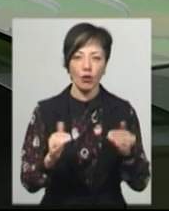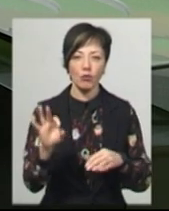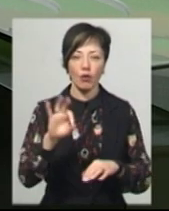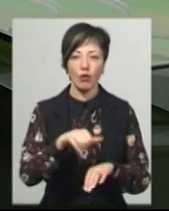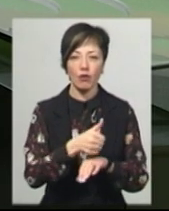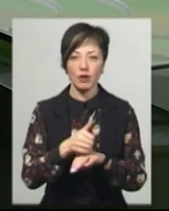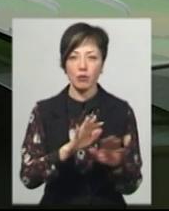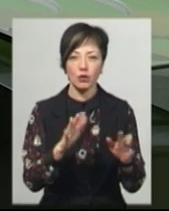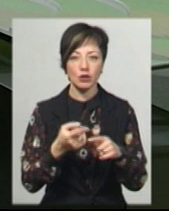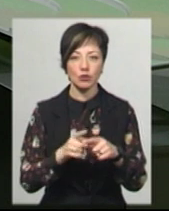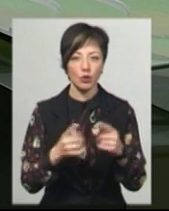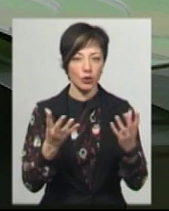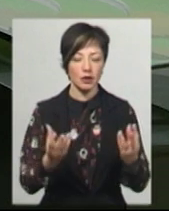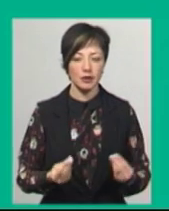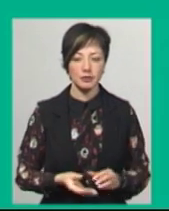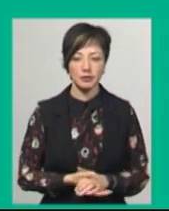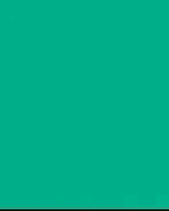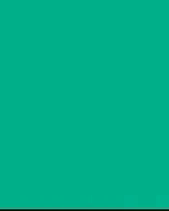про головні події цього дня.